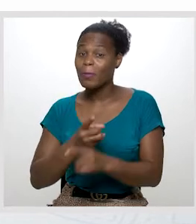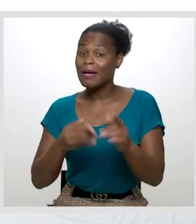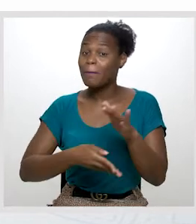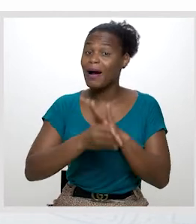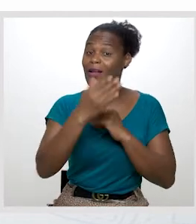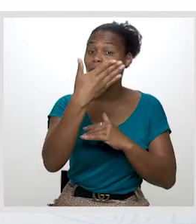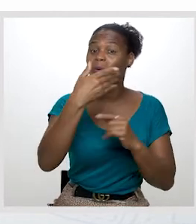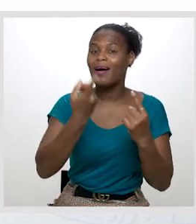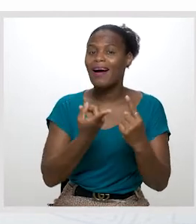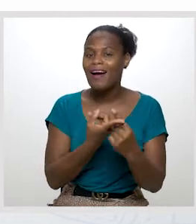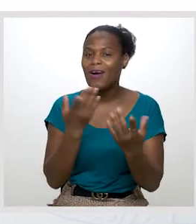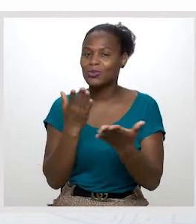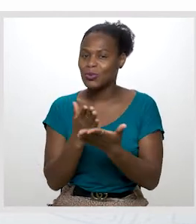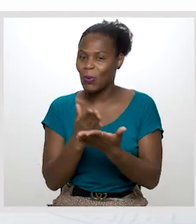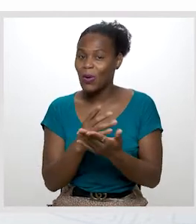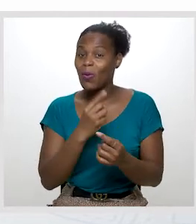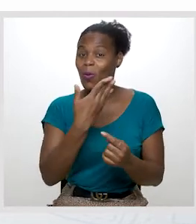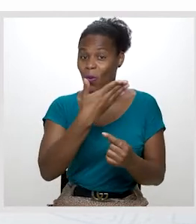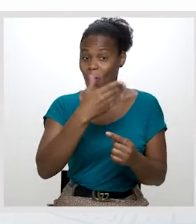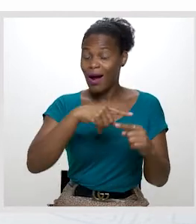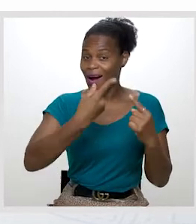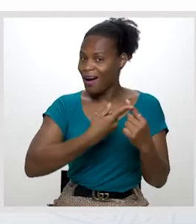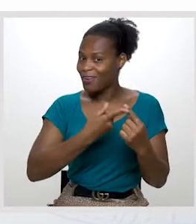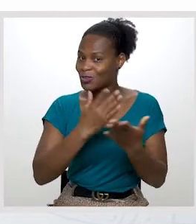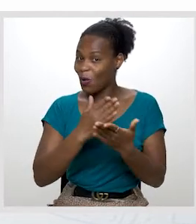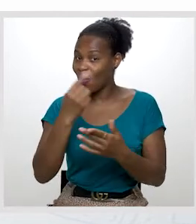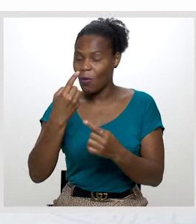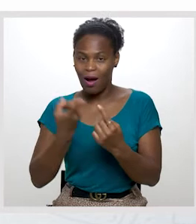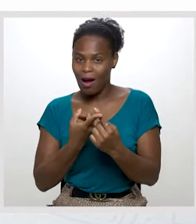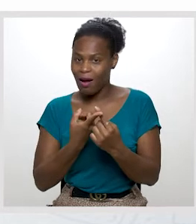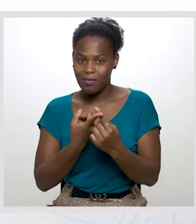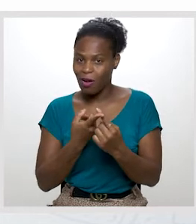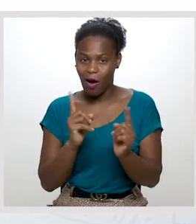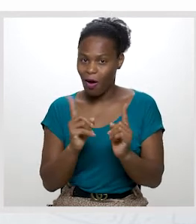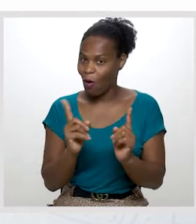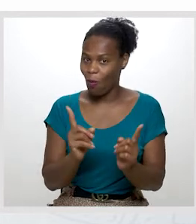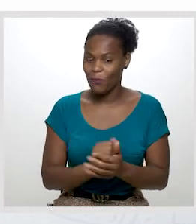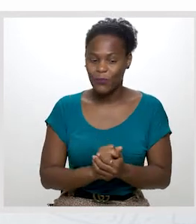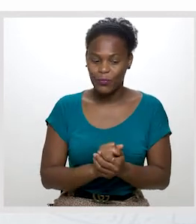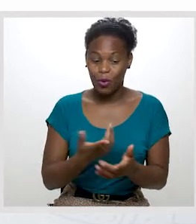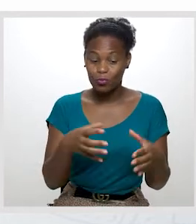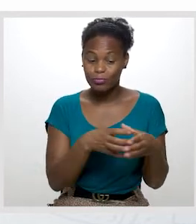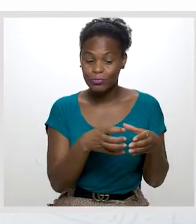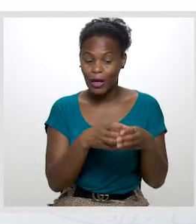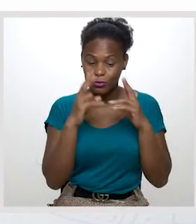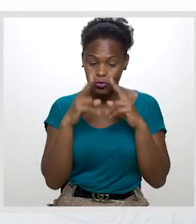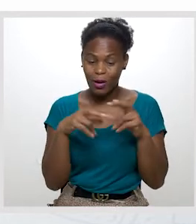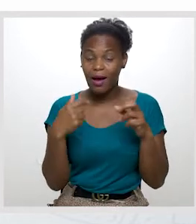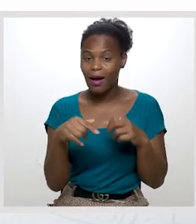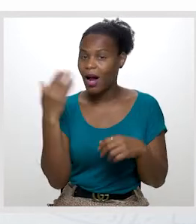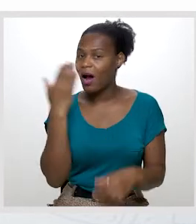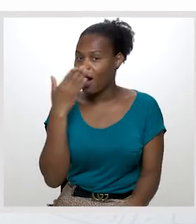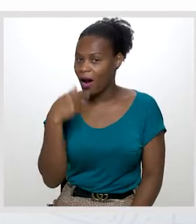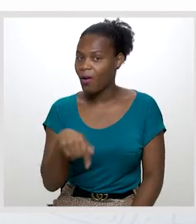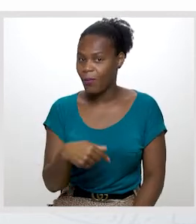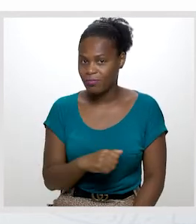qu'ils partent pendant une année scolaire. Et une année scolaire, ce n'est pas 1 an. Dans une classe de